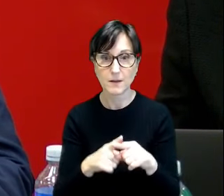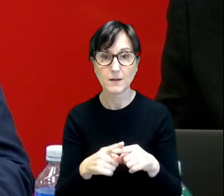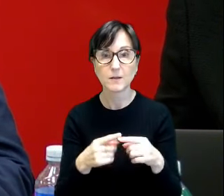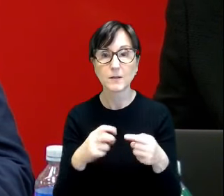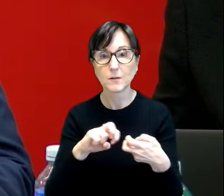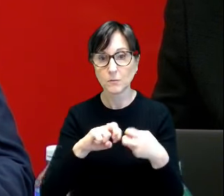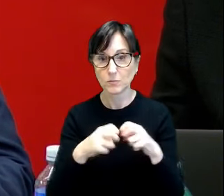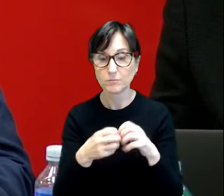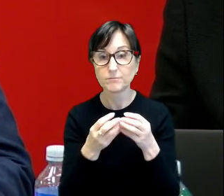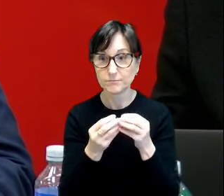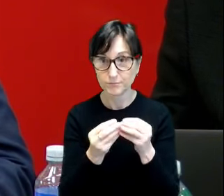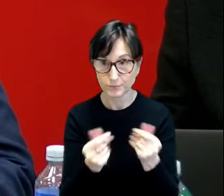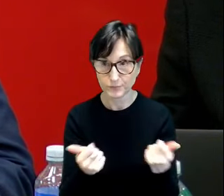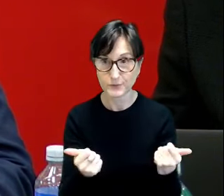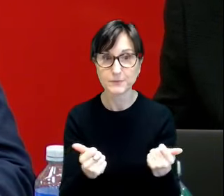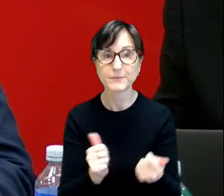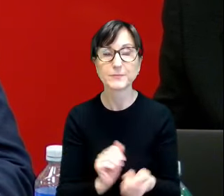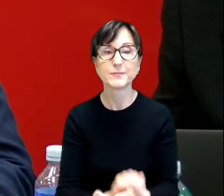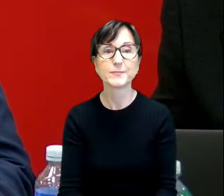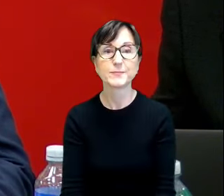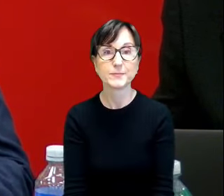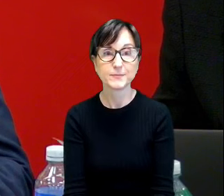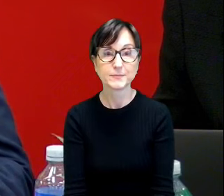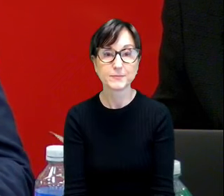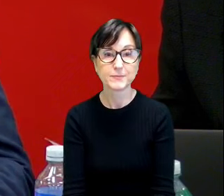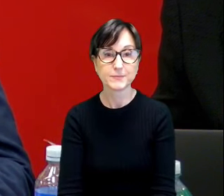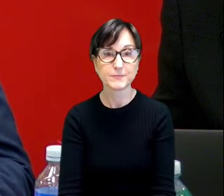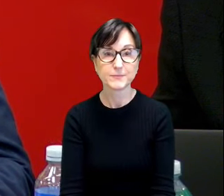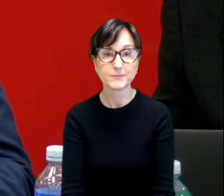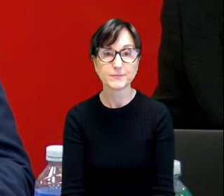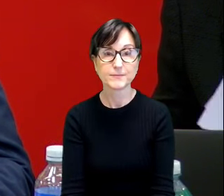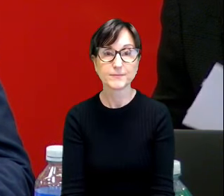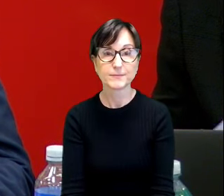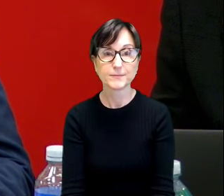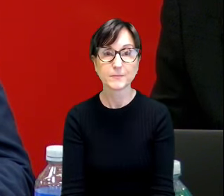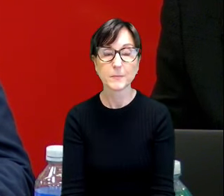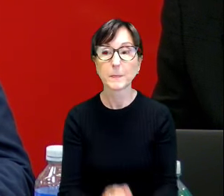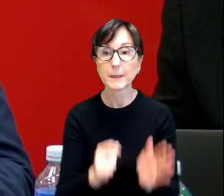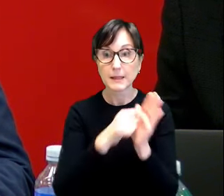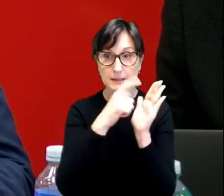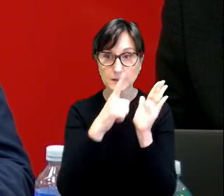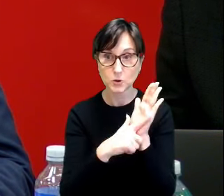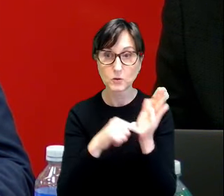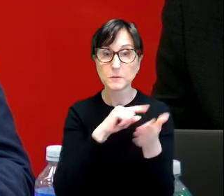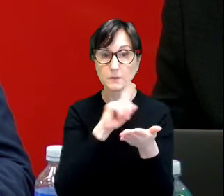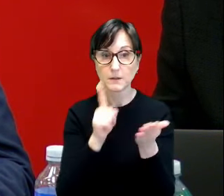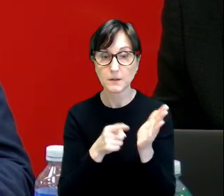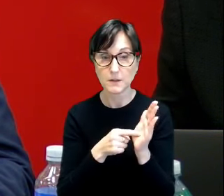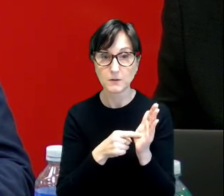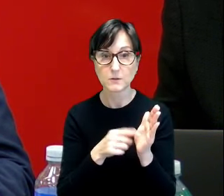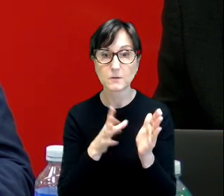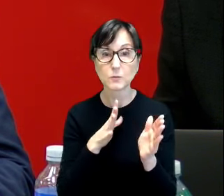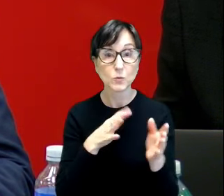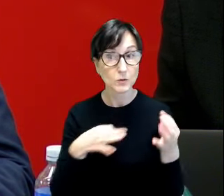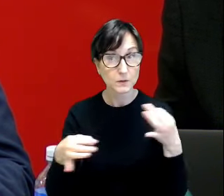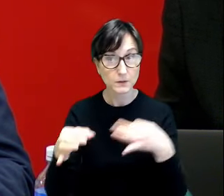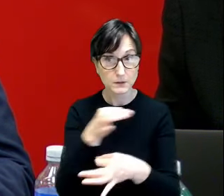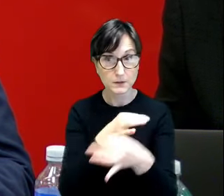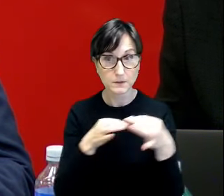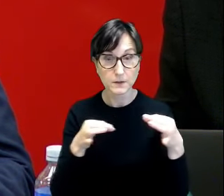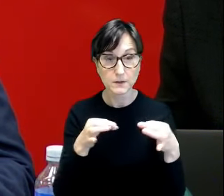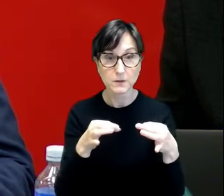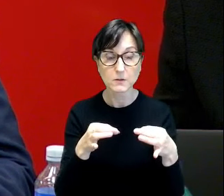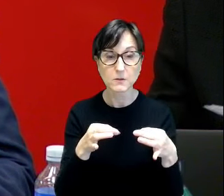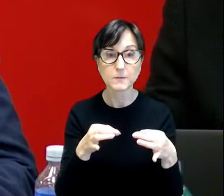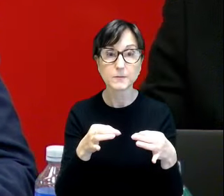labai kas išgydė šią problemą 17 klausimas kurį mes svarstėme ar būtų